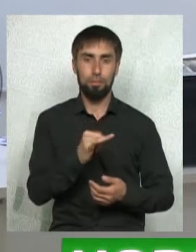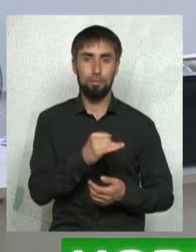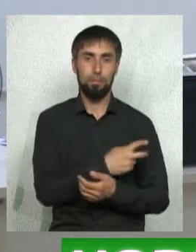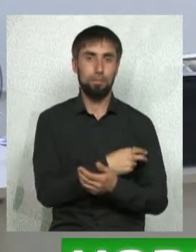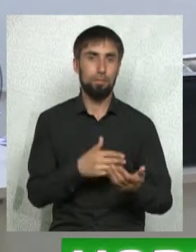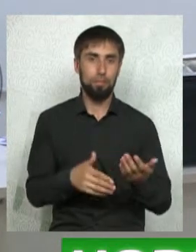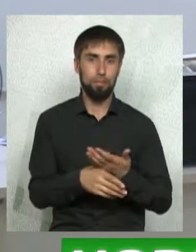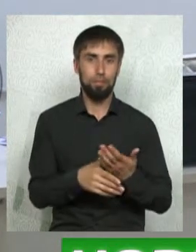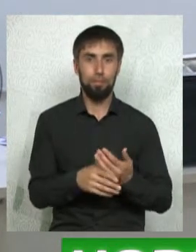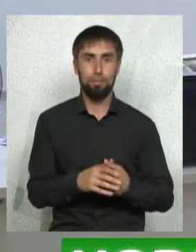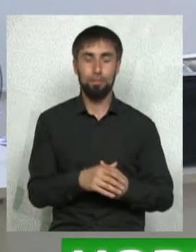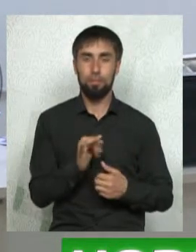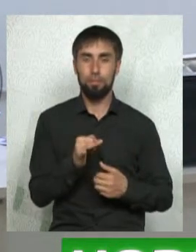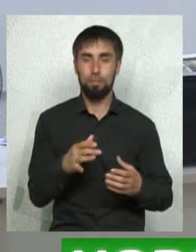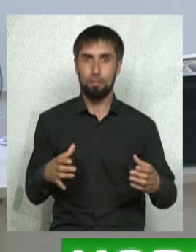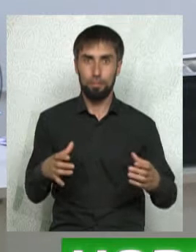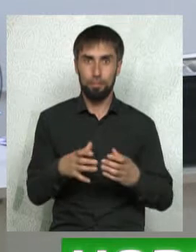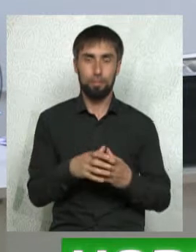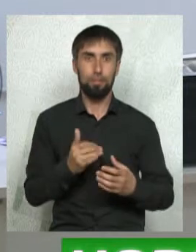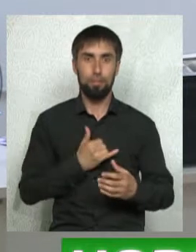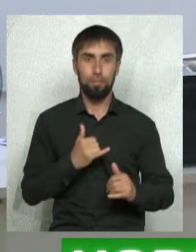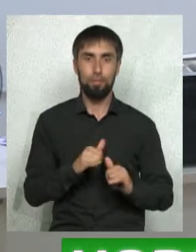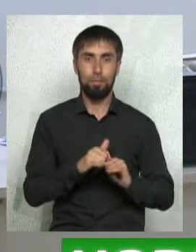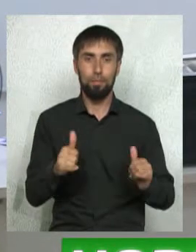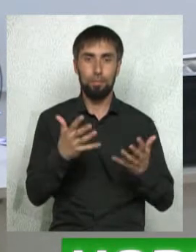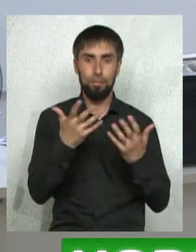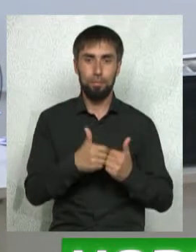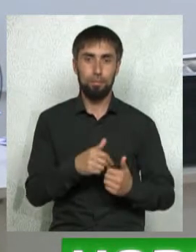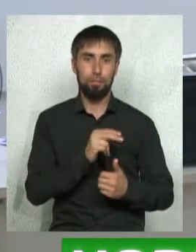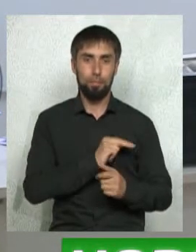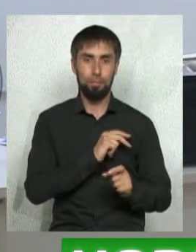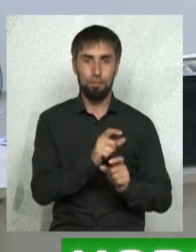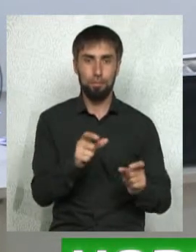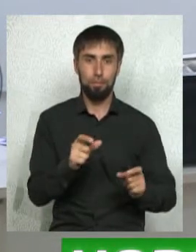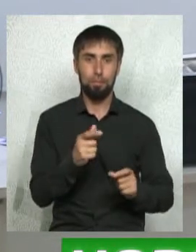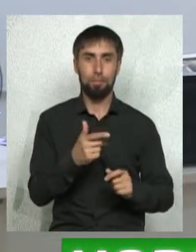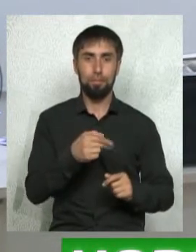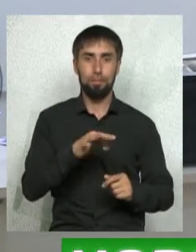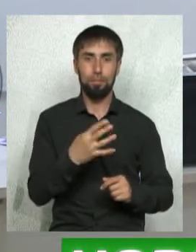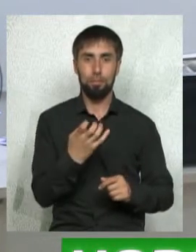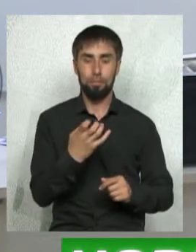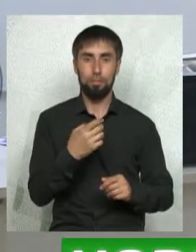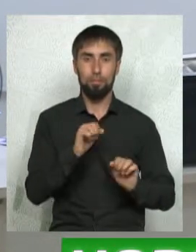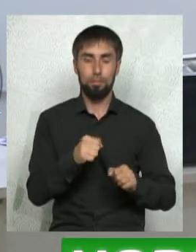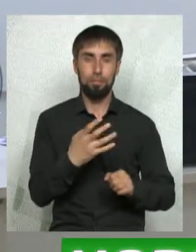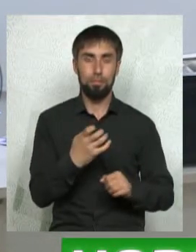помощи. И ввиду объединения у нас увеличилось количество сотрудников, ну где-то 400 примерно,